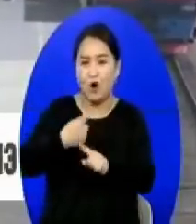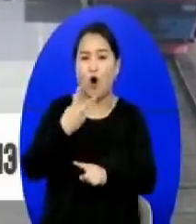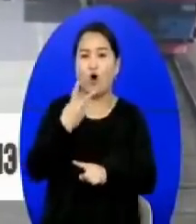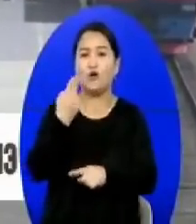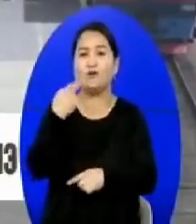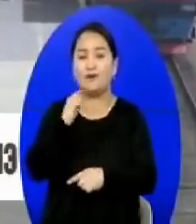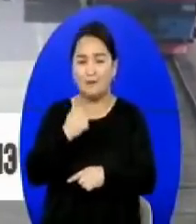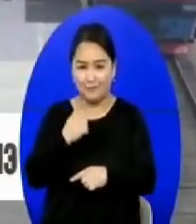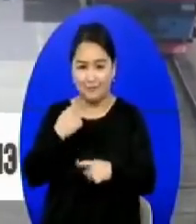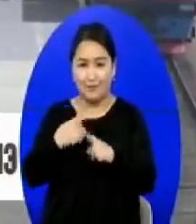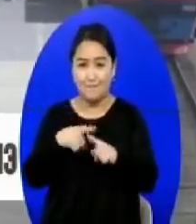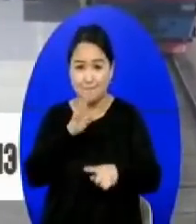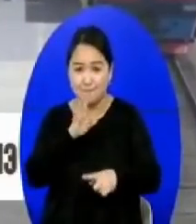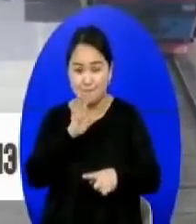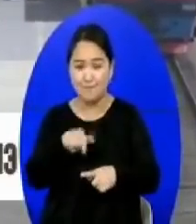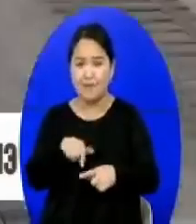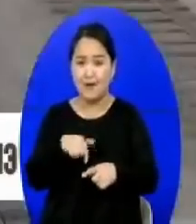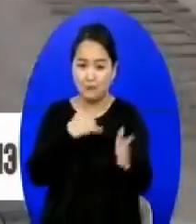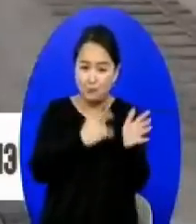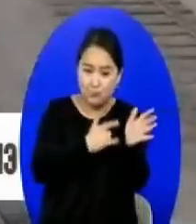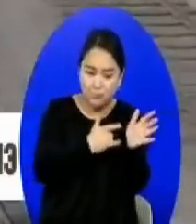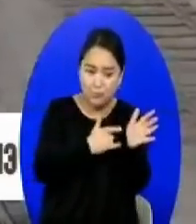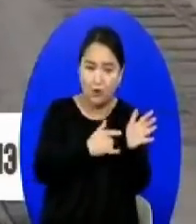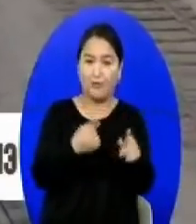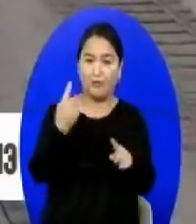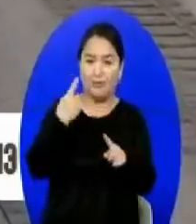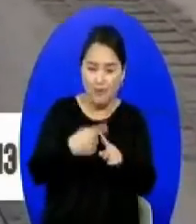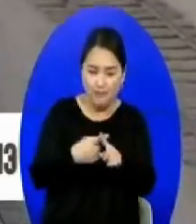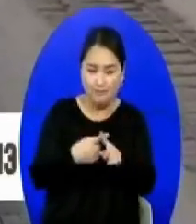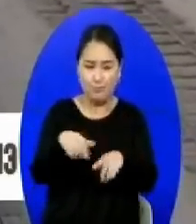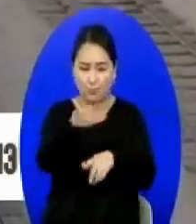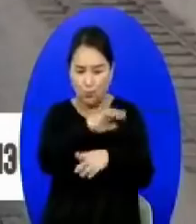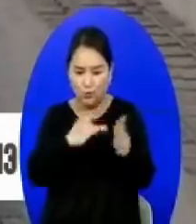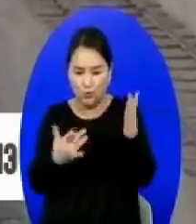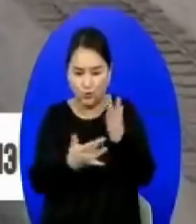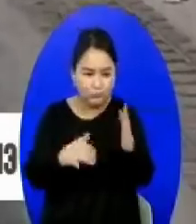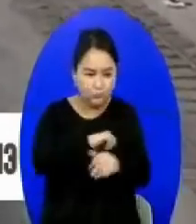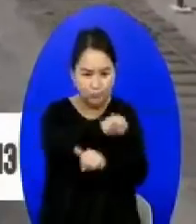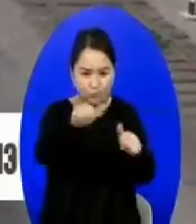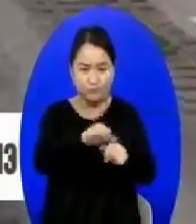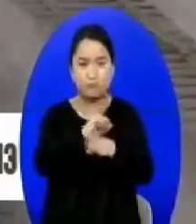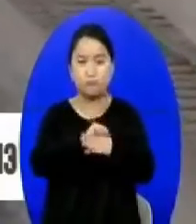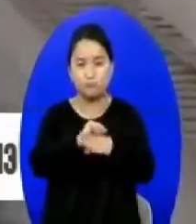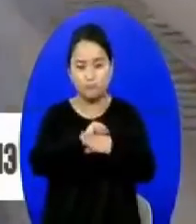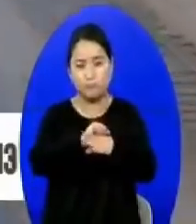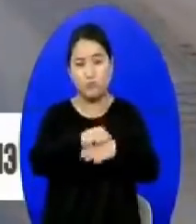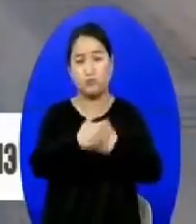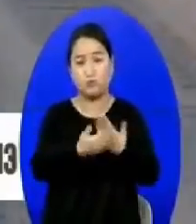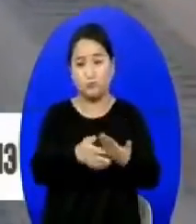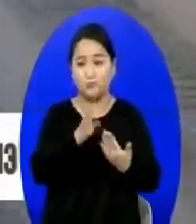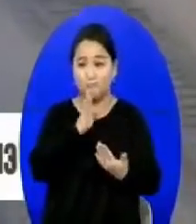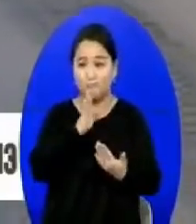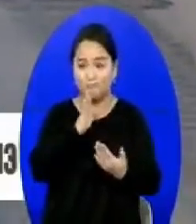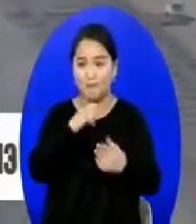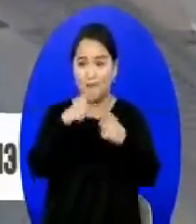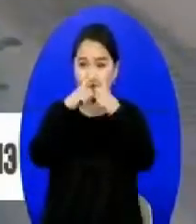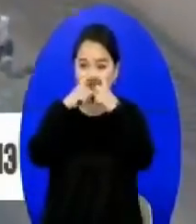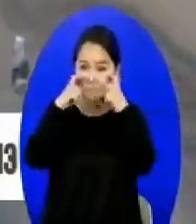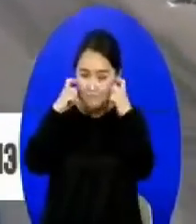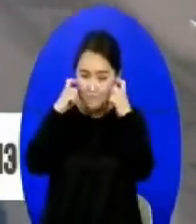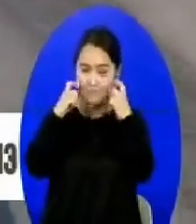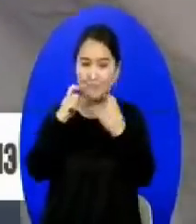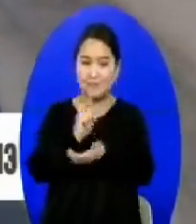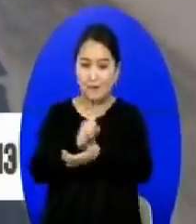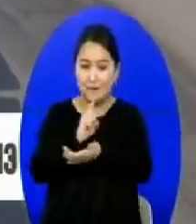байна. Тиймээс гал тэрэг бүрт вагон нэмж техникийн бүрэн боломжийг ашиглана гэдгийг тэтгэллээ. Ингэхдээ зөвхөн амны хаалт зүйлсэн